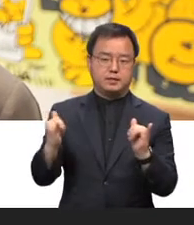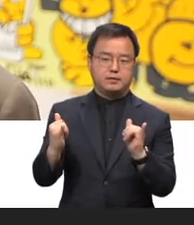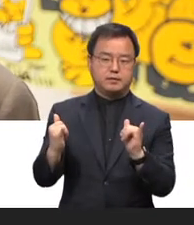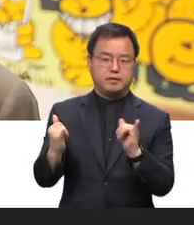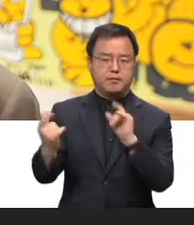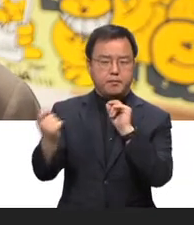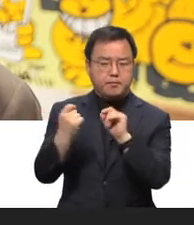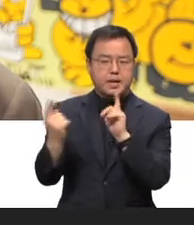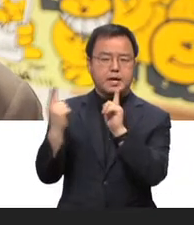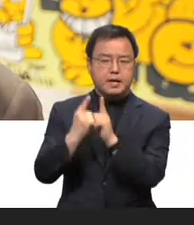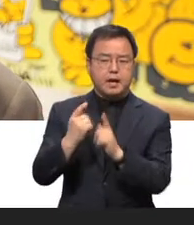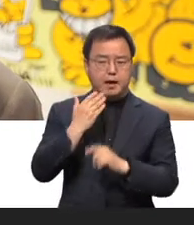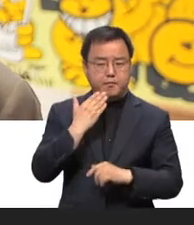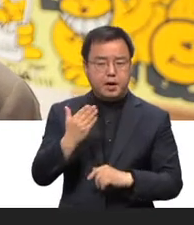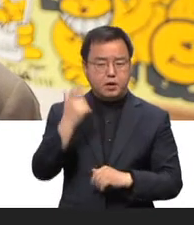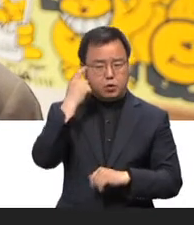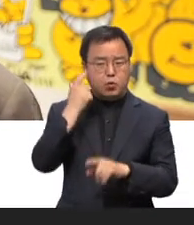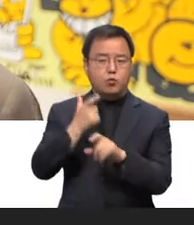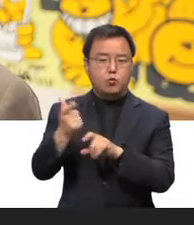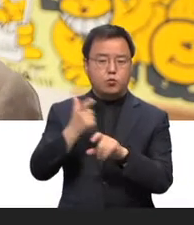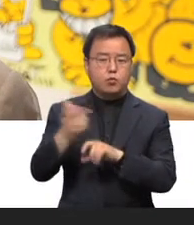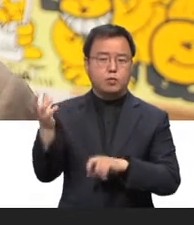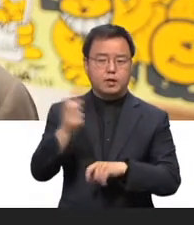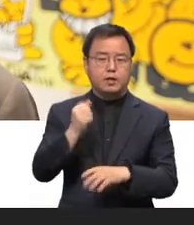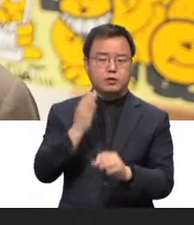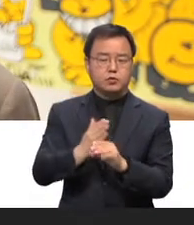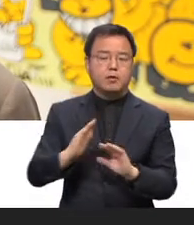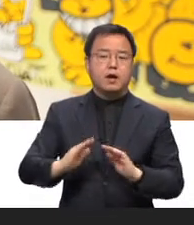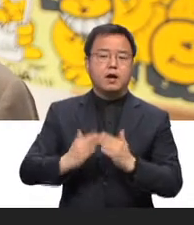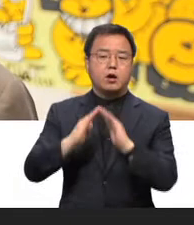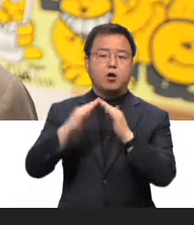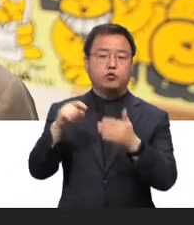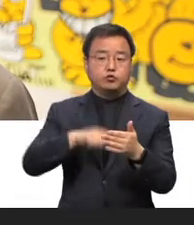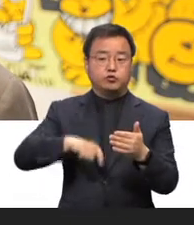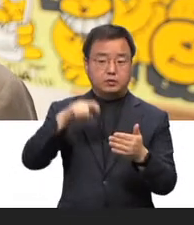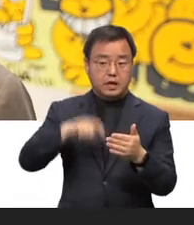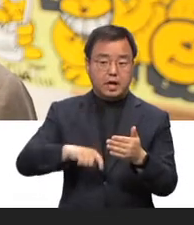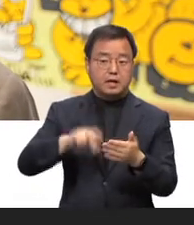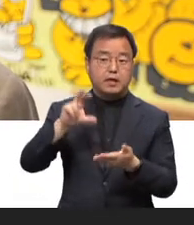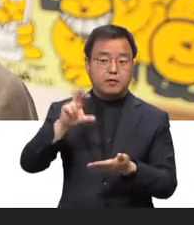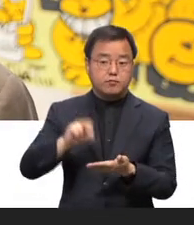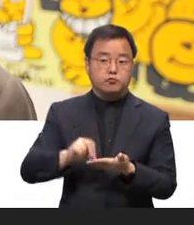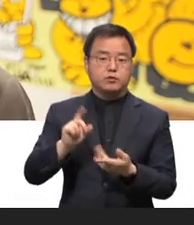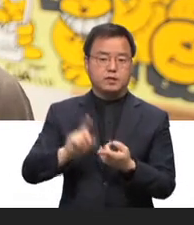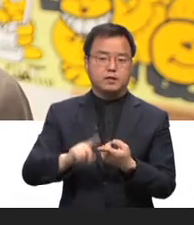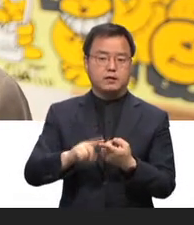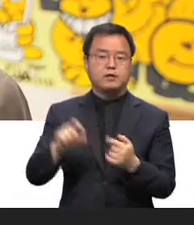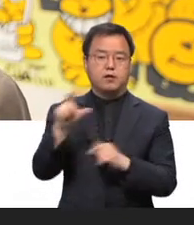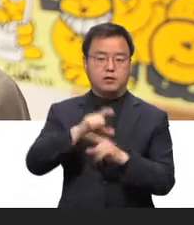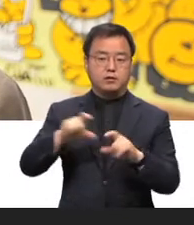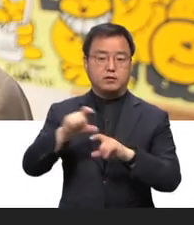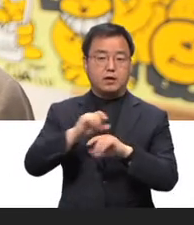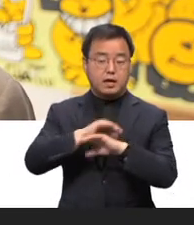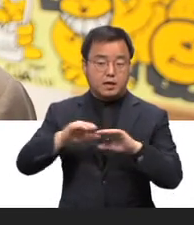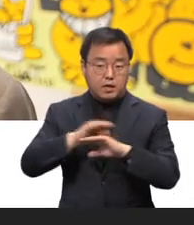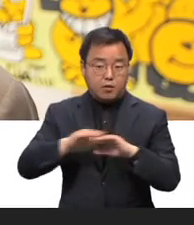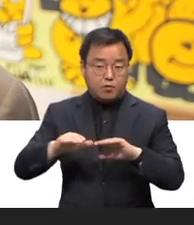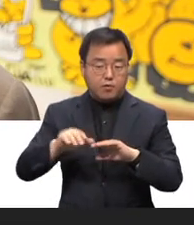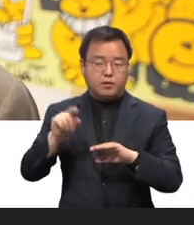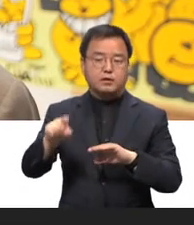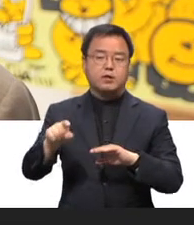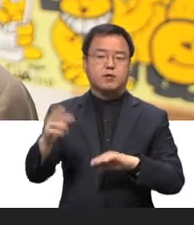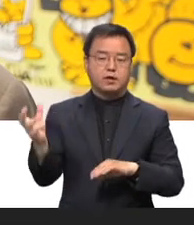있을까에 대한 고민도 하고 있고, 사실은 건축 안에 있는 좀 문제들을 좀 더 해결하고 또 그런 것들을